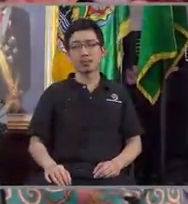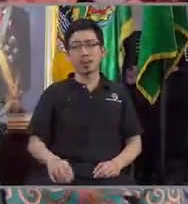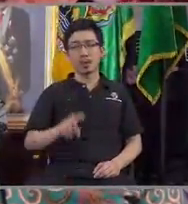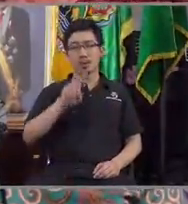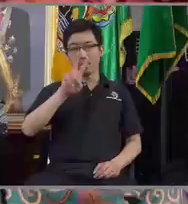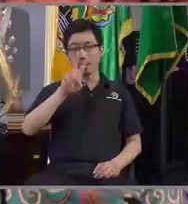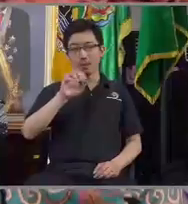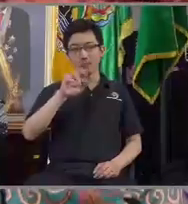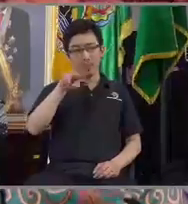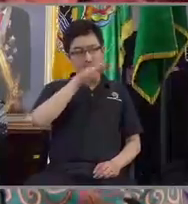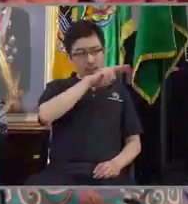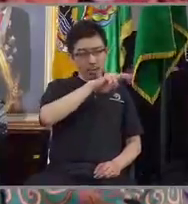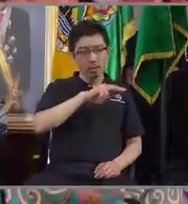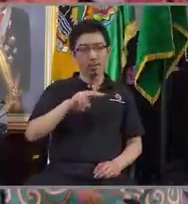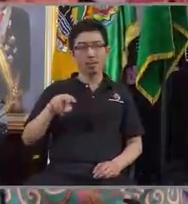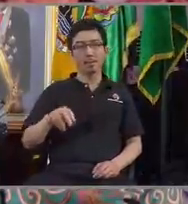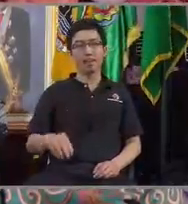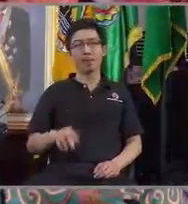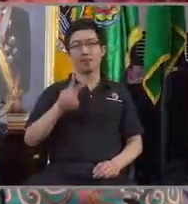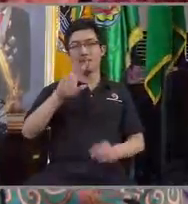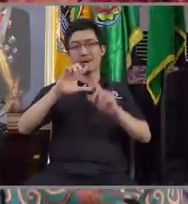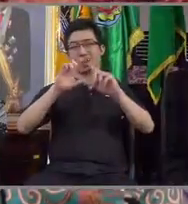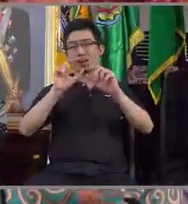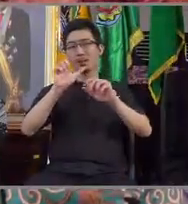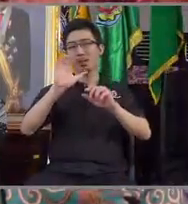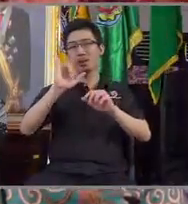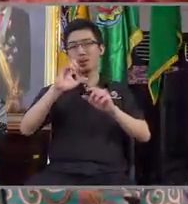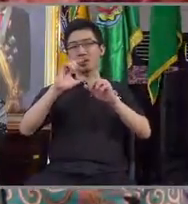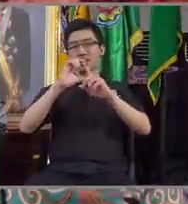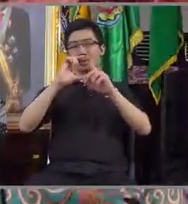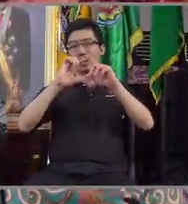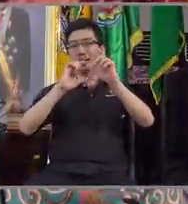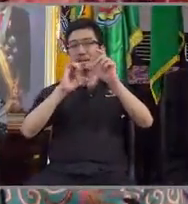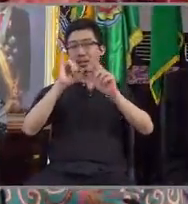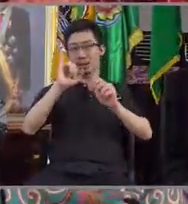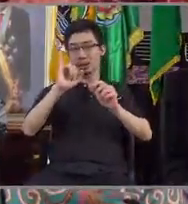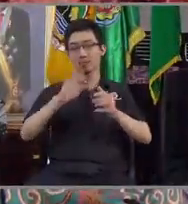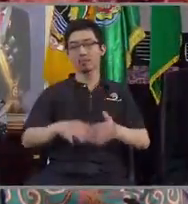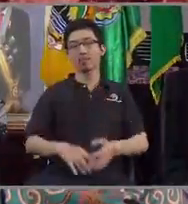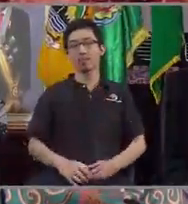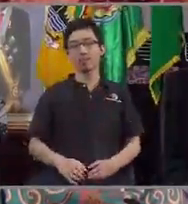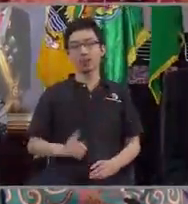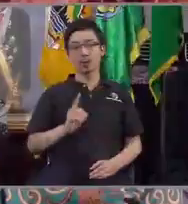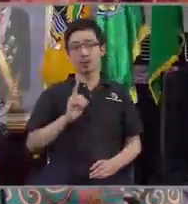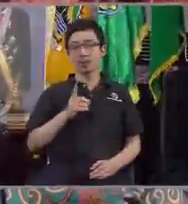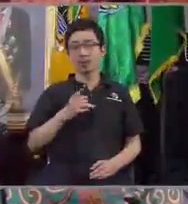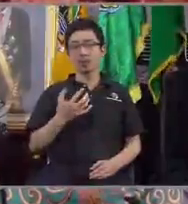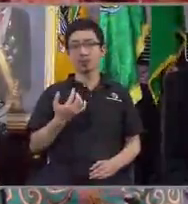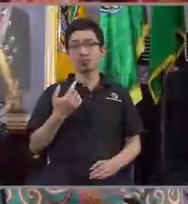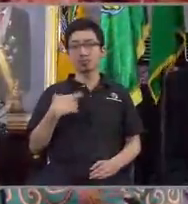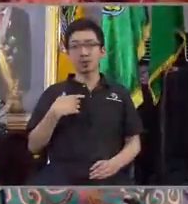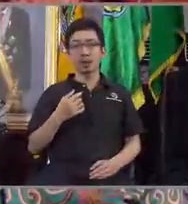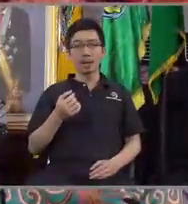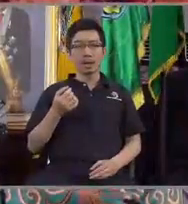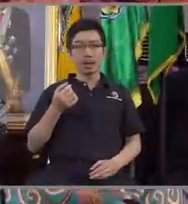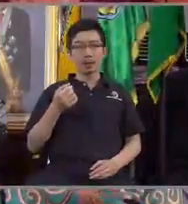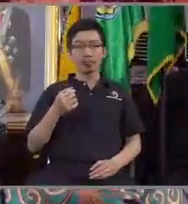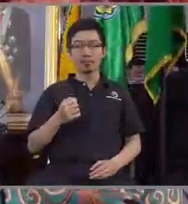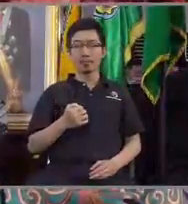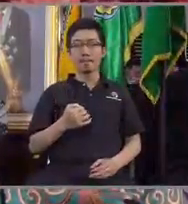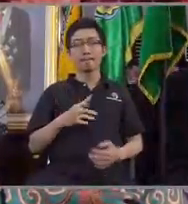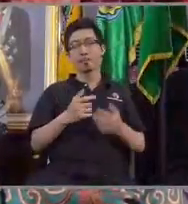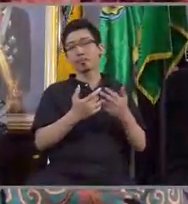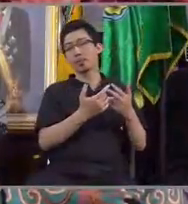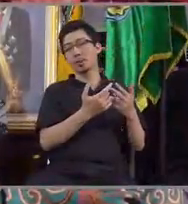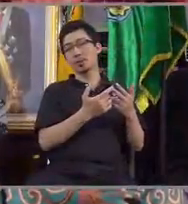kemiskinan baik sekali ini Bapak Ibu itu catatan kami diantara Apakah proses musrenbang ini yang